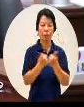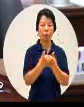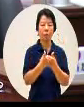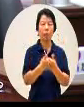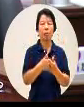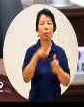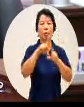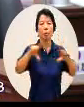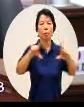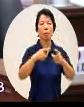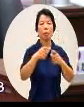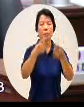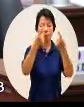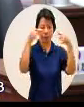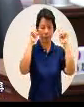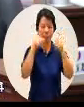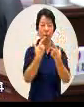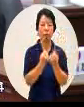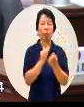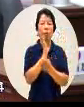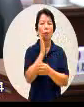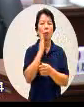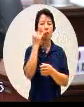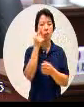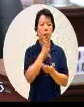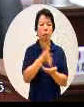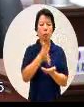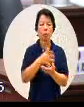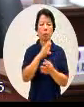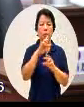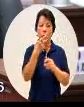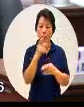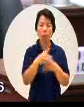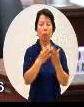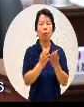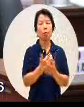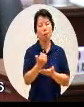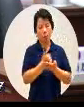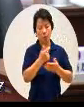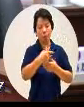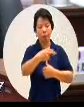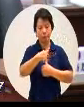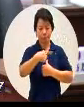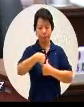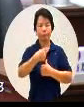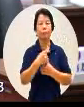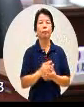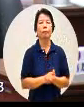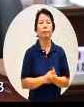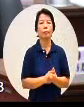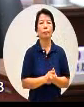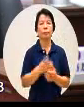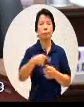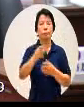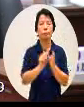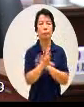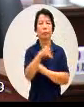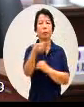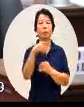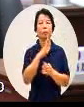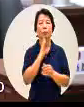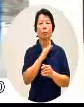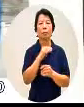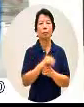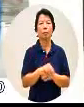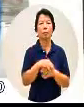我的經驗所以等一下如果有講錯的地方也請各位舉出首長指證來下一頁這是我的偶像